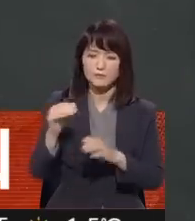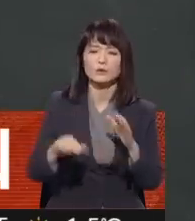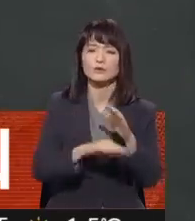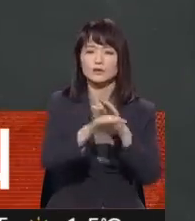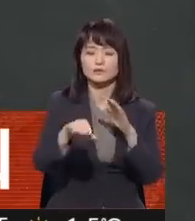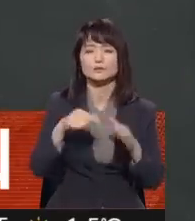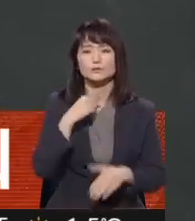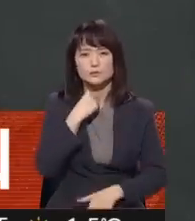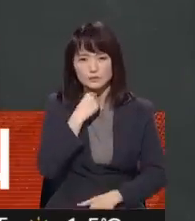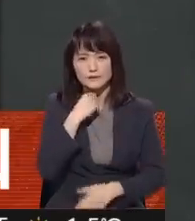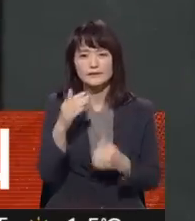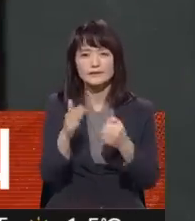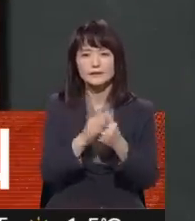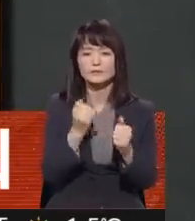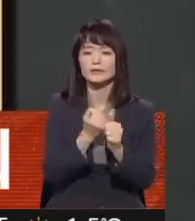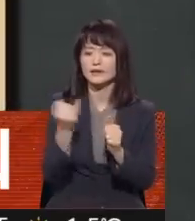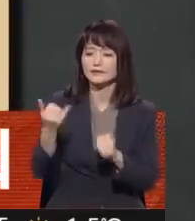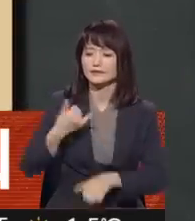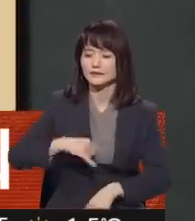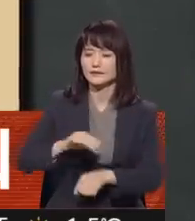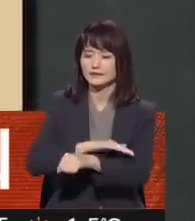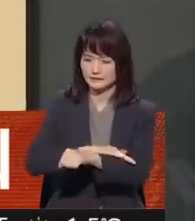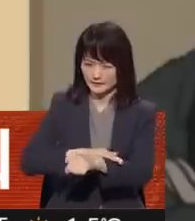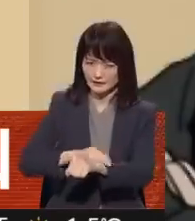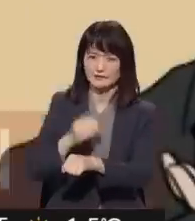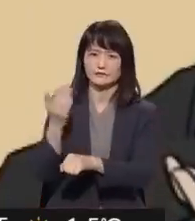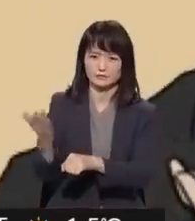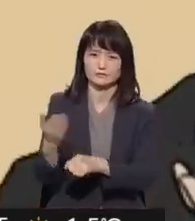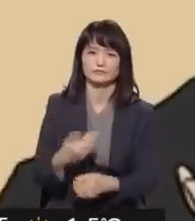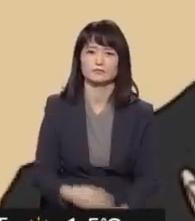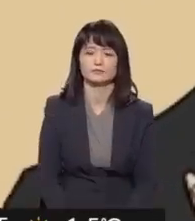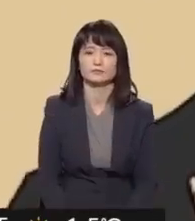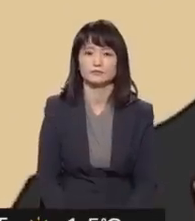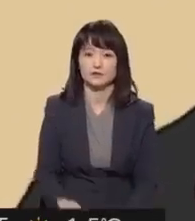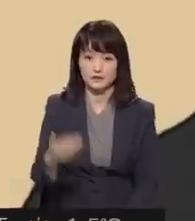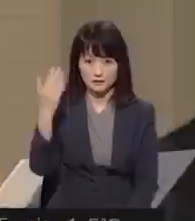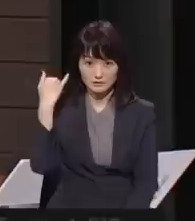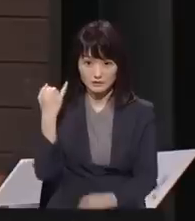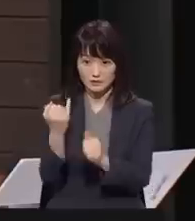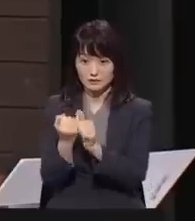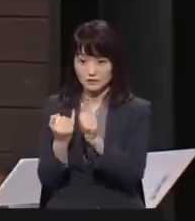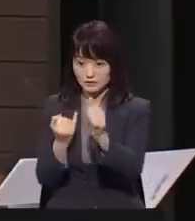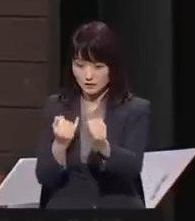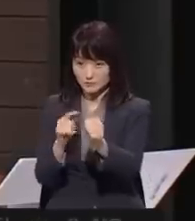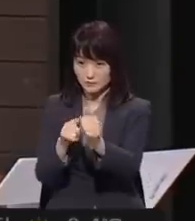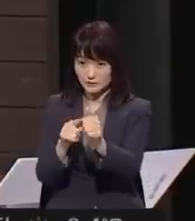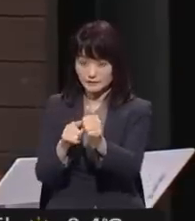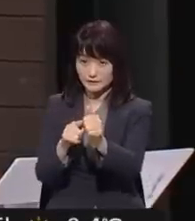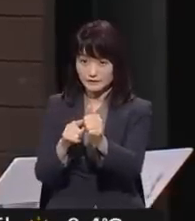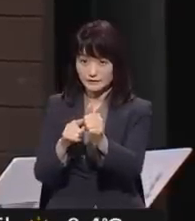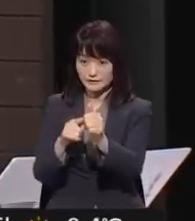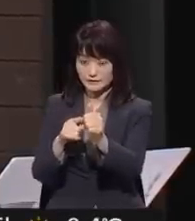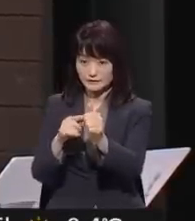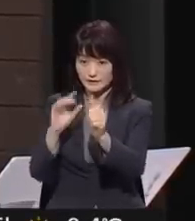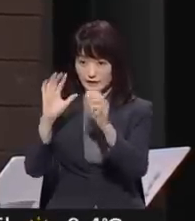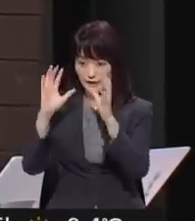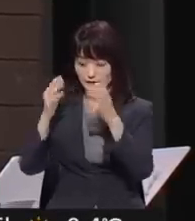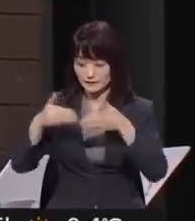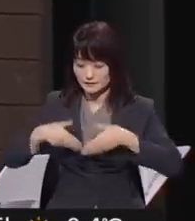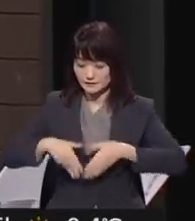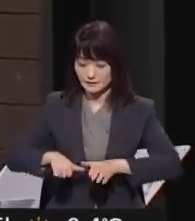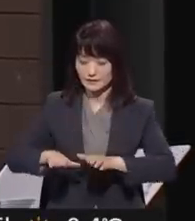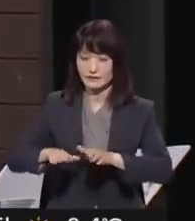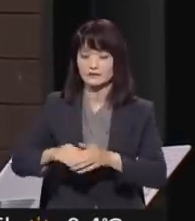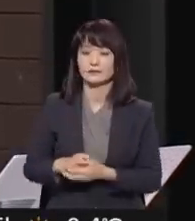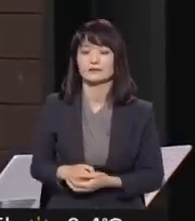누구보다 잘해 왔다고 합니다 자 다시 한번 말씀드리면 전남편과의 사이에서 아이를 하나를 낳았던